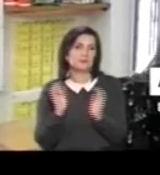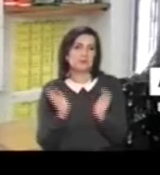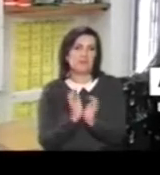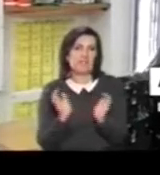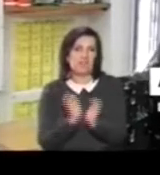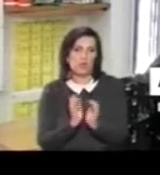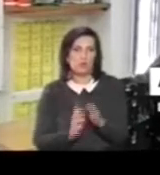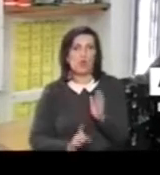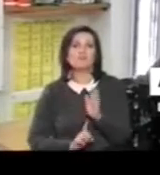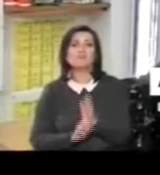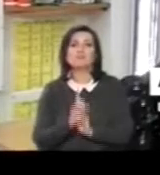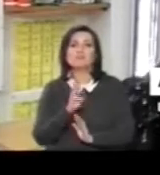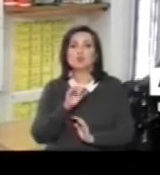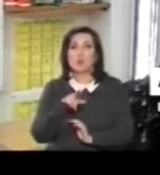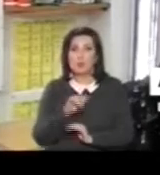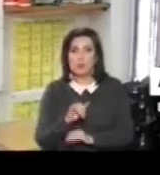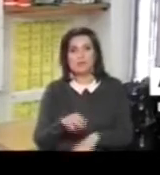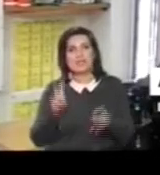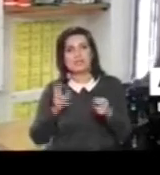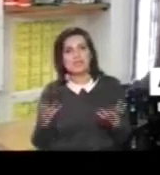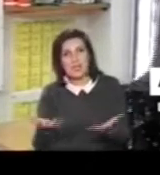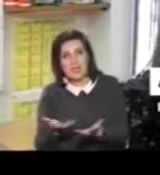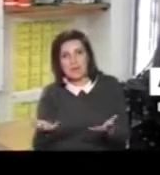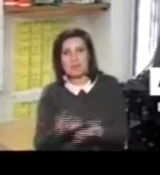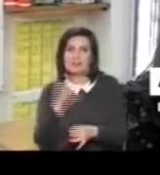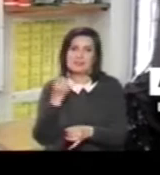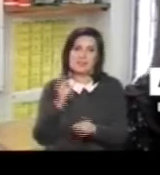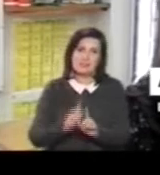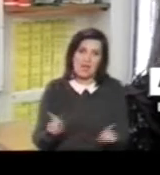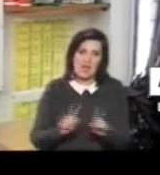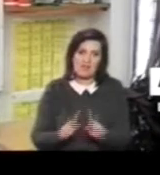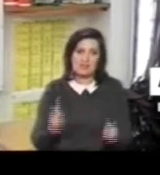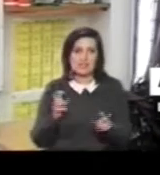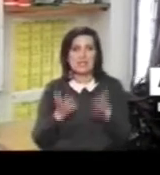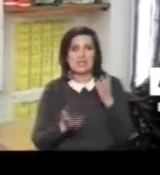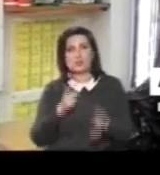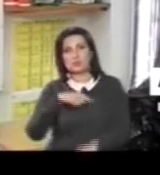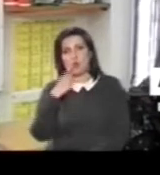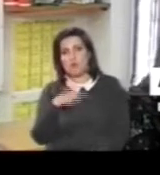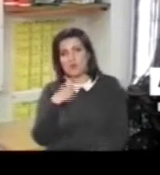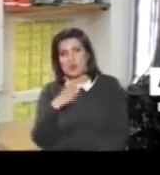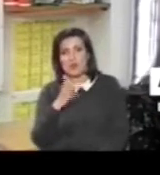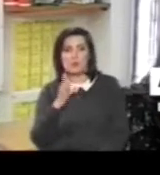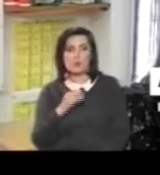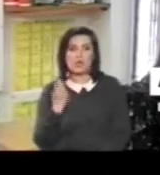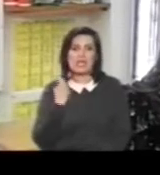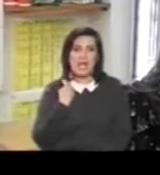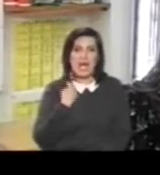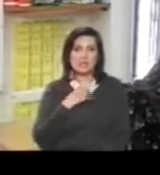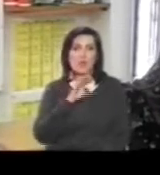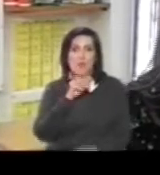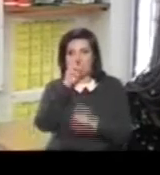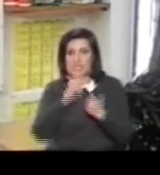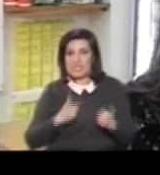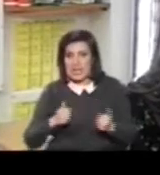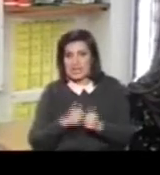невеликого вступу, що це за тема, можливо, якісь цікавинки з теми. Наприклад, якщо ми говоримо про English speaking countries, англомовні